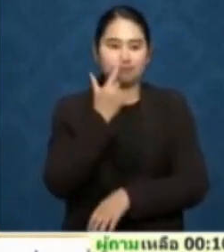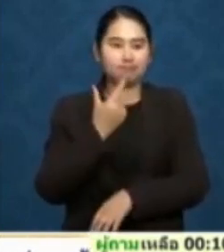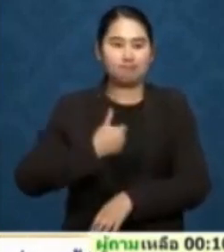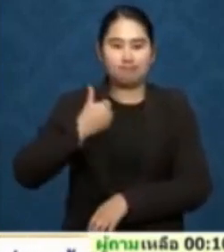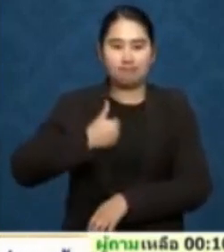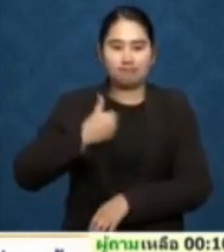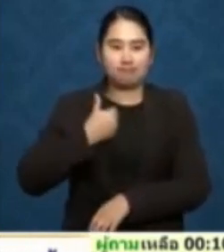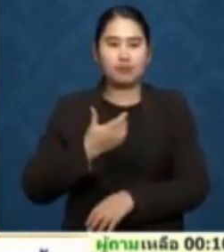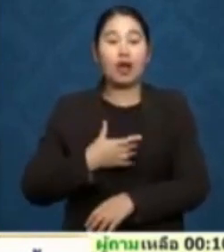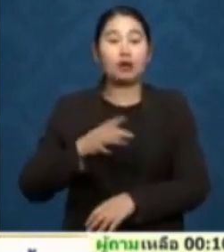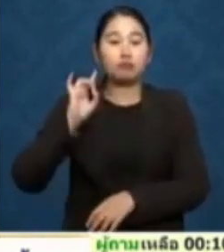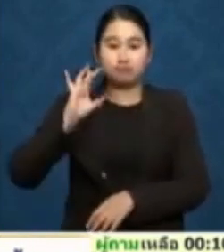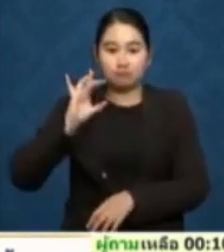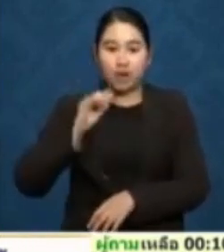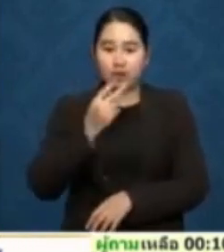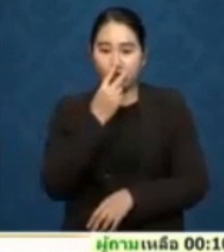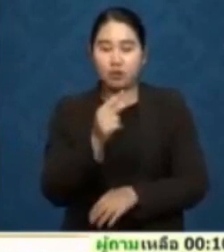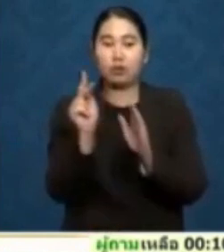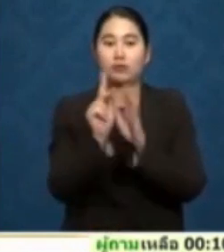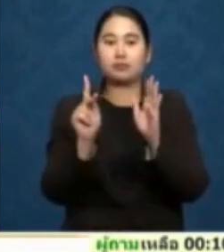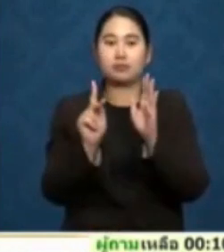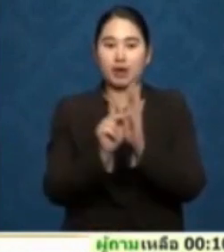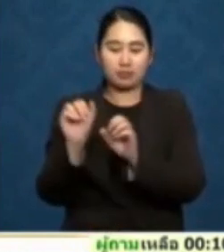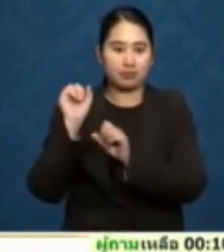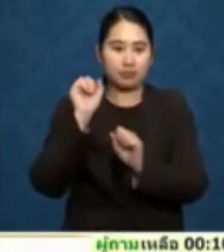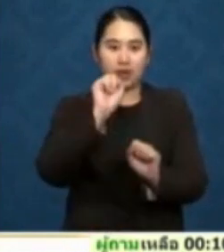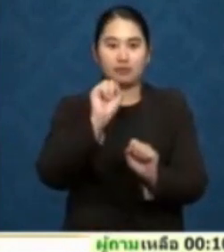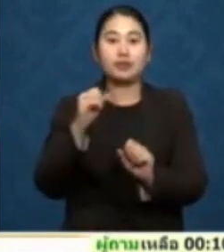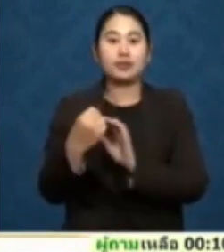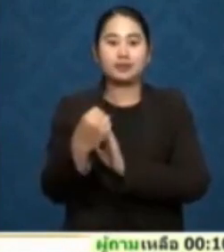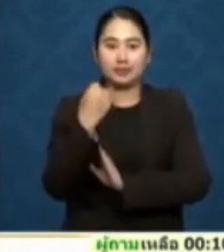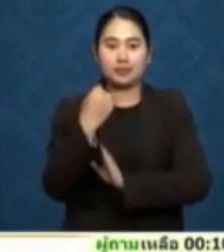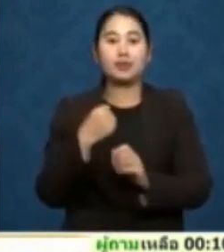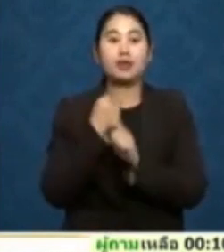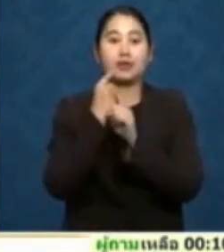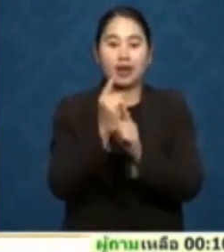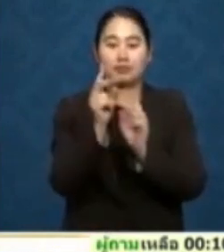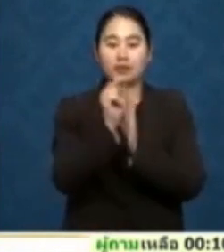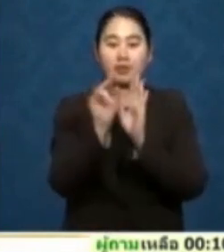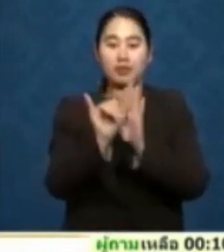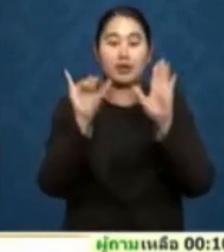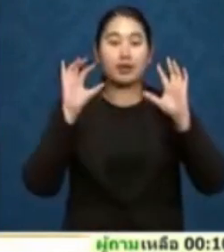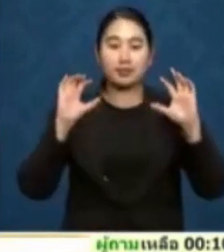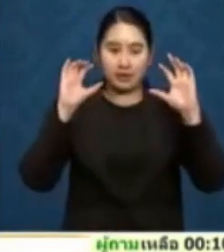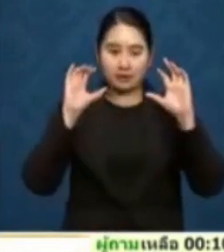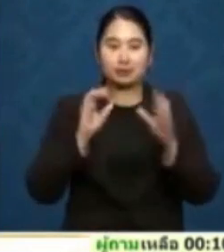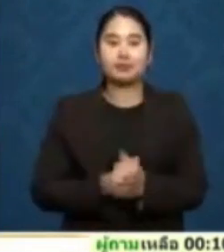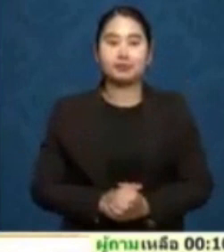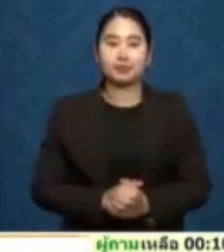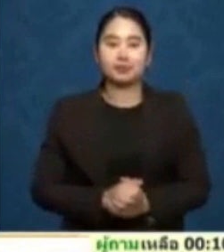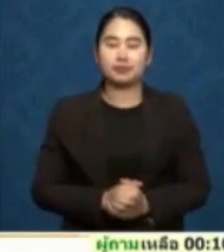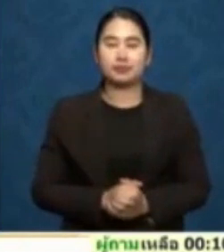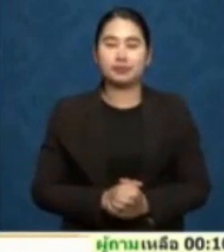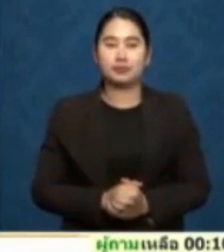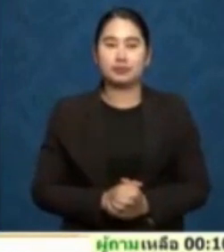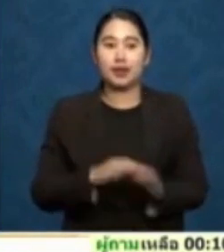ธพาลให้ดำเนินการบังคับใช้กฎหมายโดยเคร่งครัดตามนโยบายของรัฐบาลในขั้นตอนใน